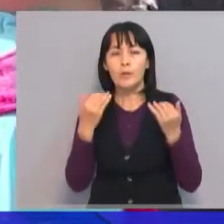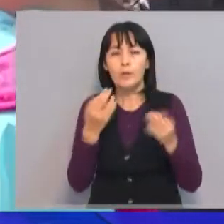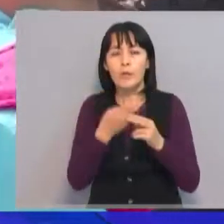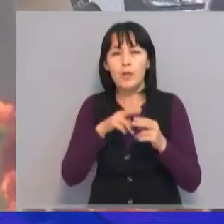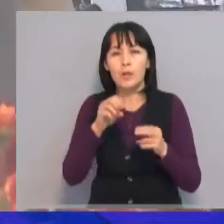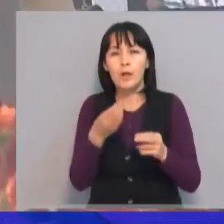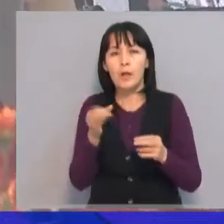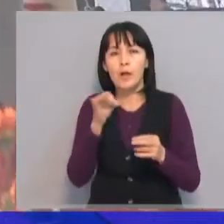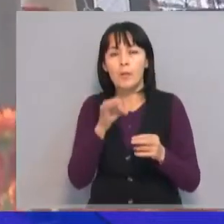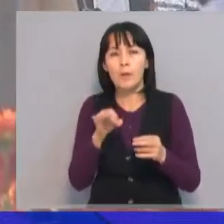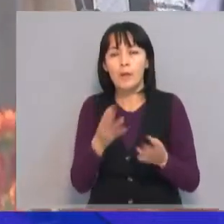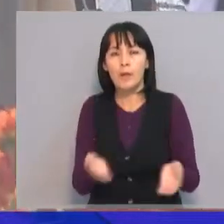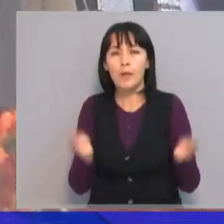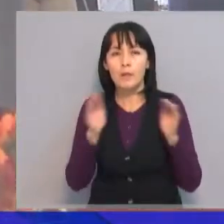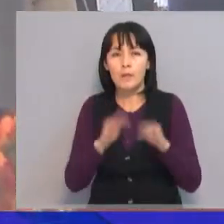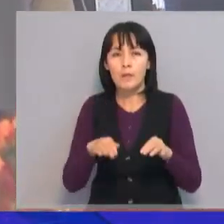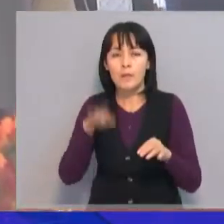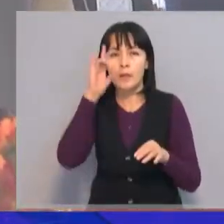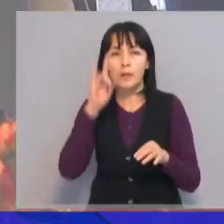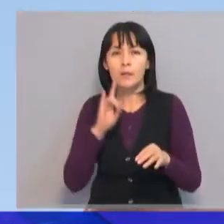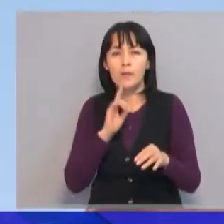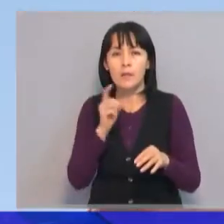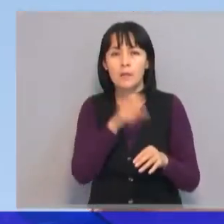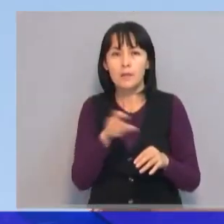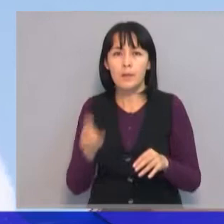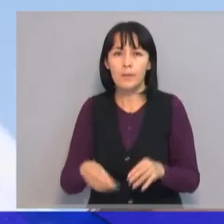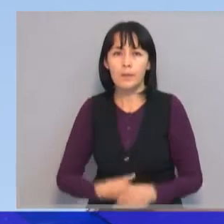которое Абай оставил современному казахстанскому обществу.